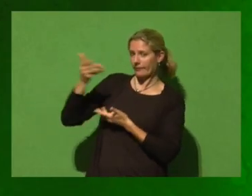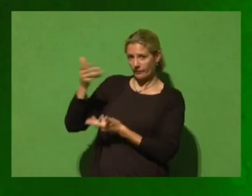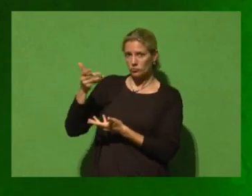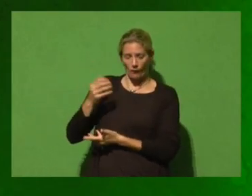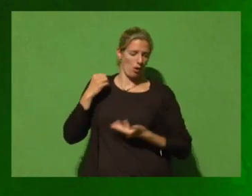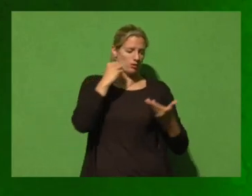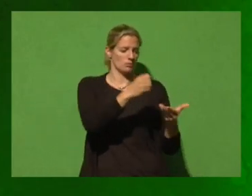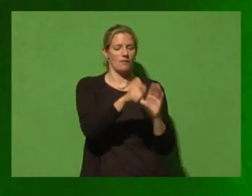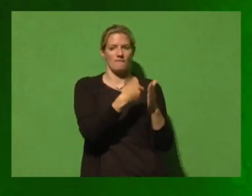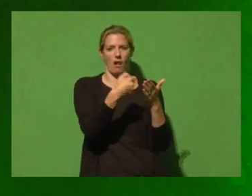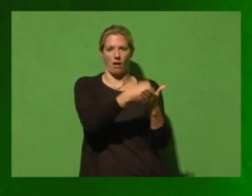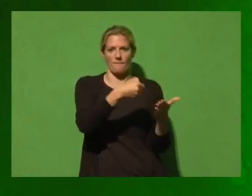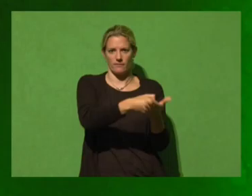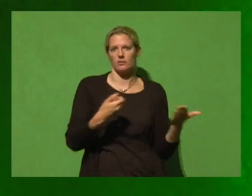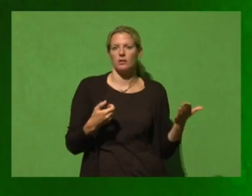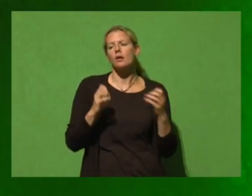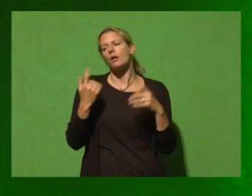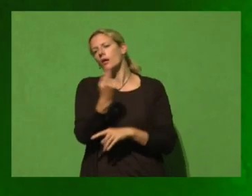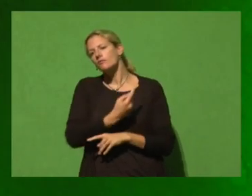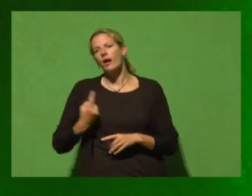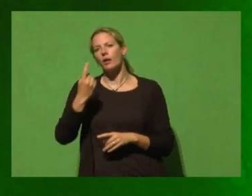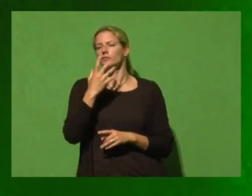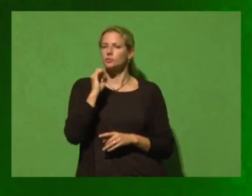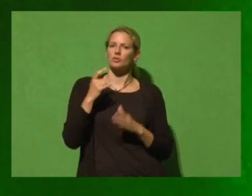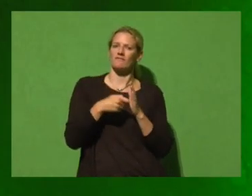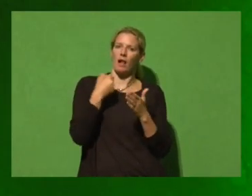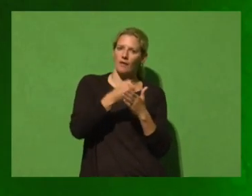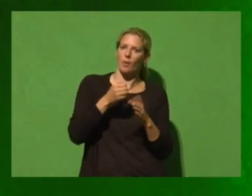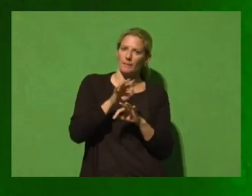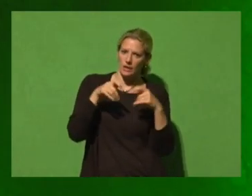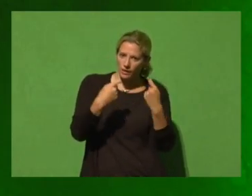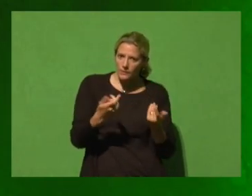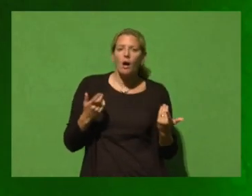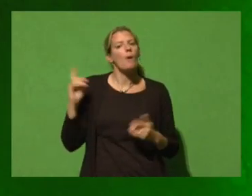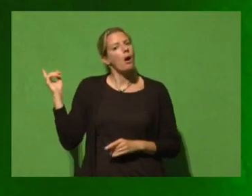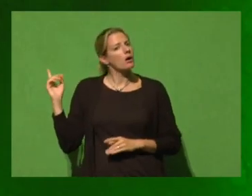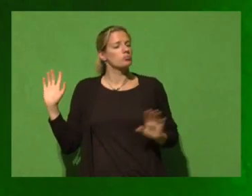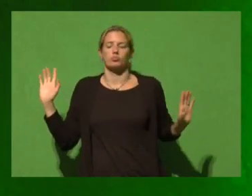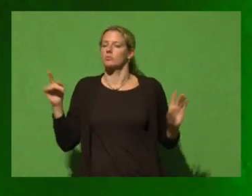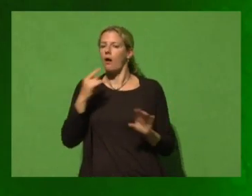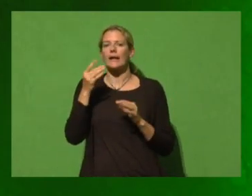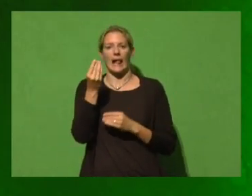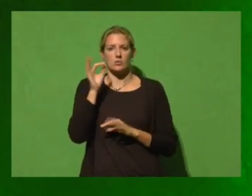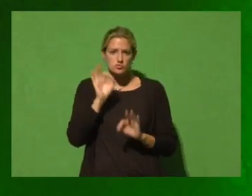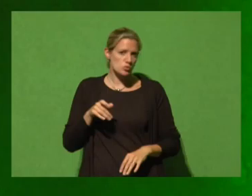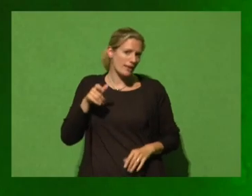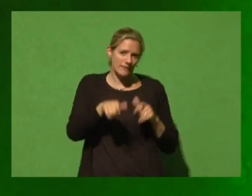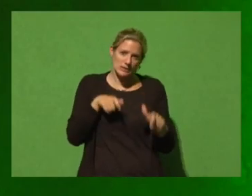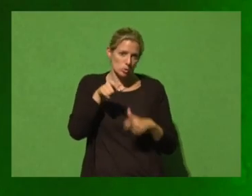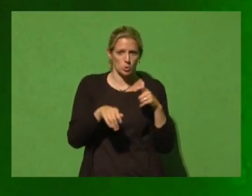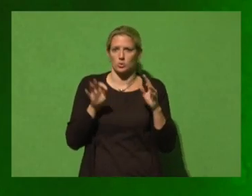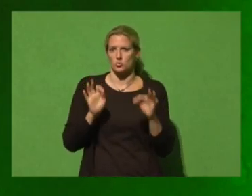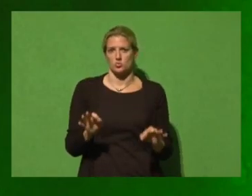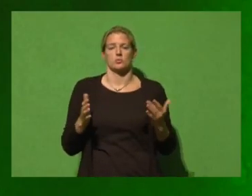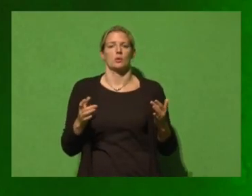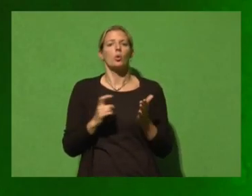wenn wir vielleicht alle uns noch ein besseres Ergebnis gewünscht hätten, muss man schon sagen, dass das Geld gut investiert gewesen ist, weil wir zumindest die